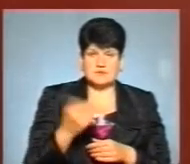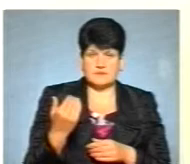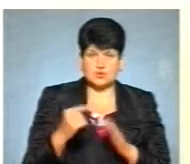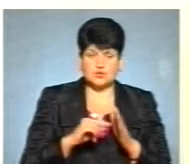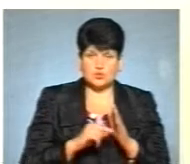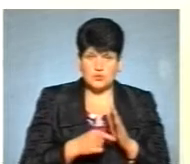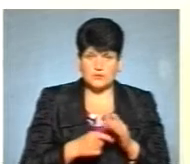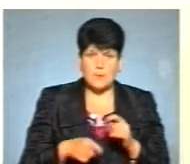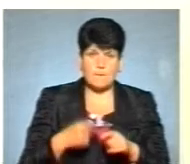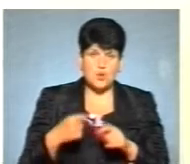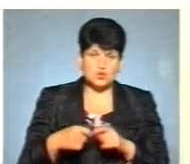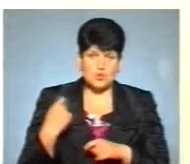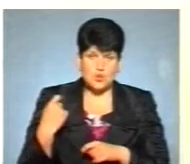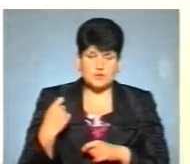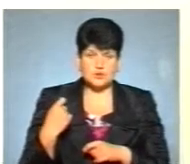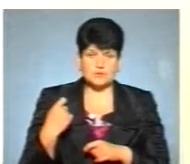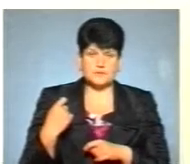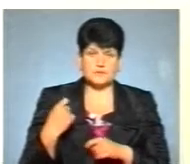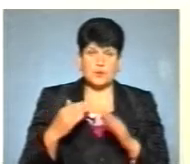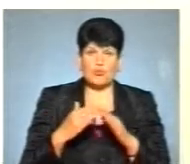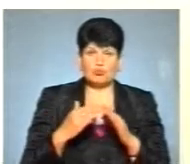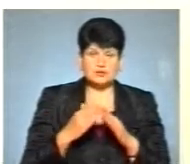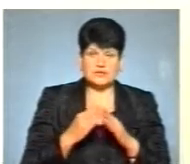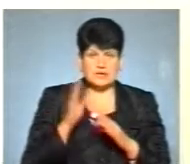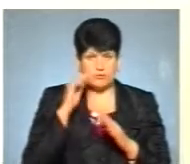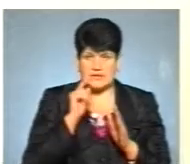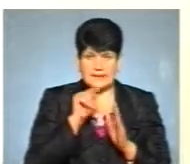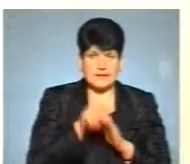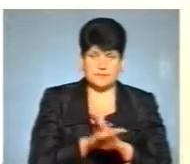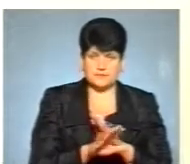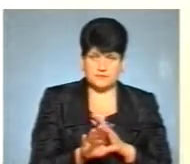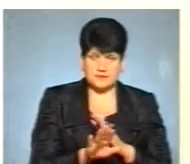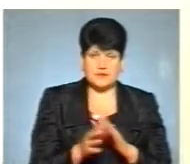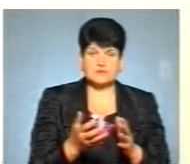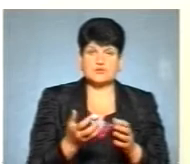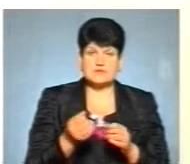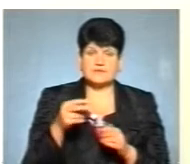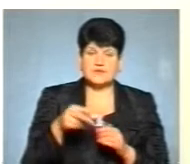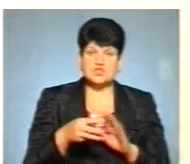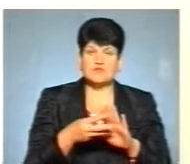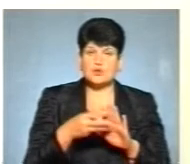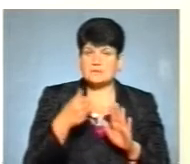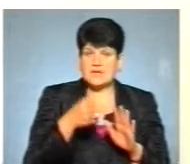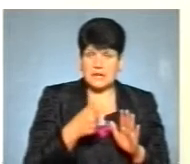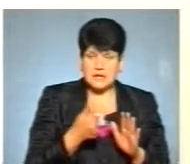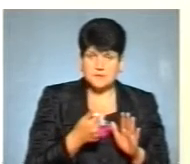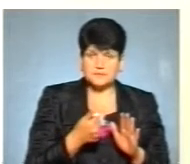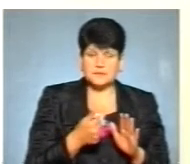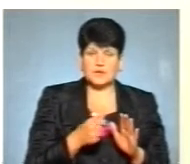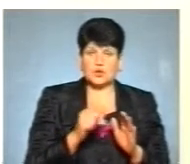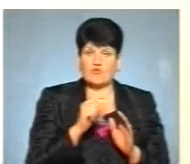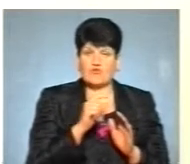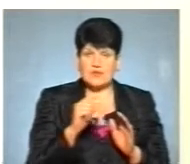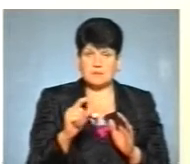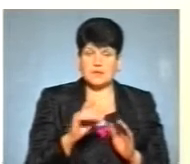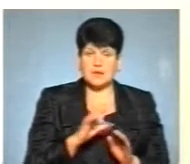довідки, пошкоджено, тобто в будинки ще не зайшла вода. Якщо взяти 2008 рік, то відмітка